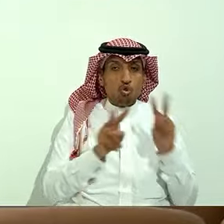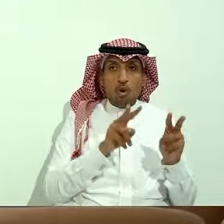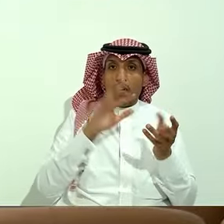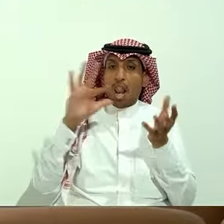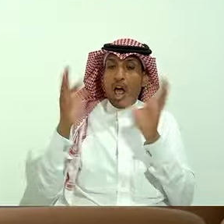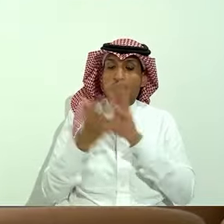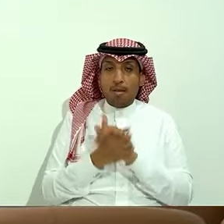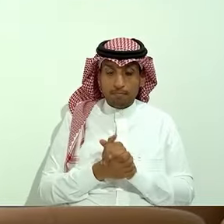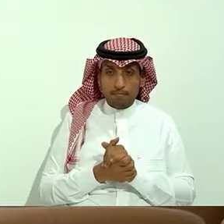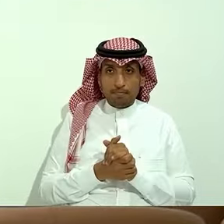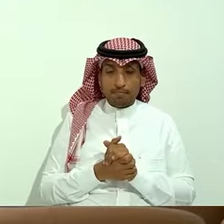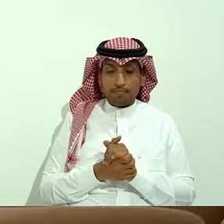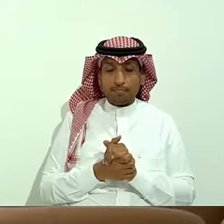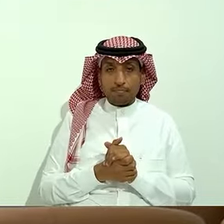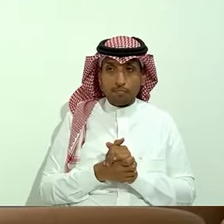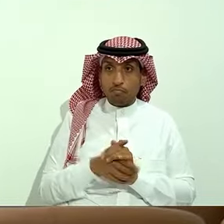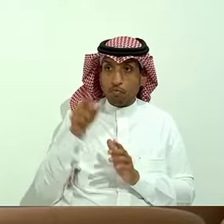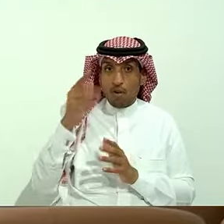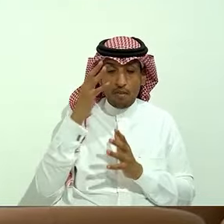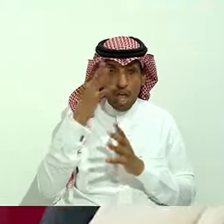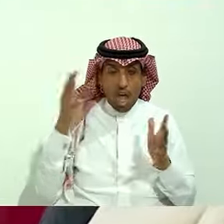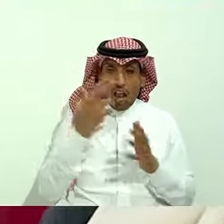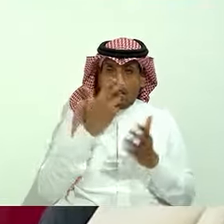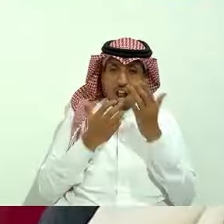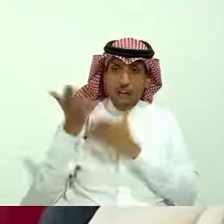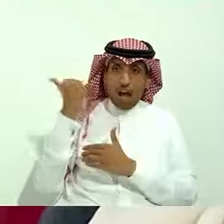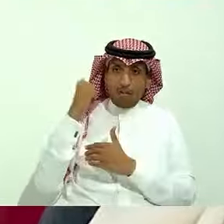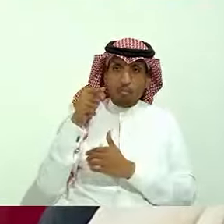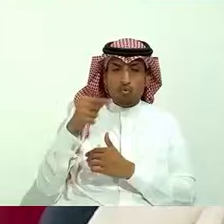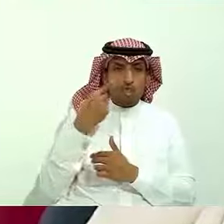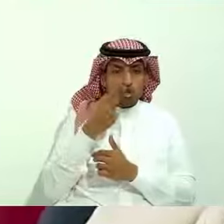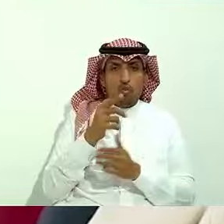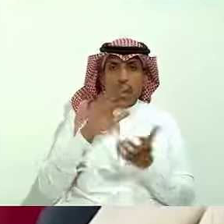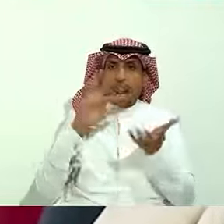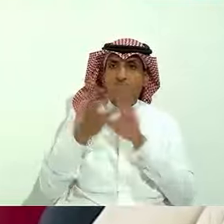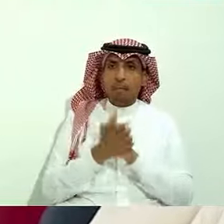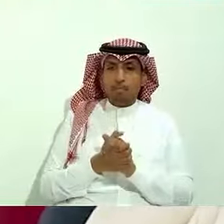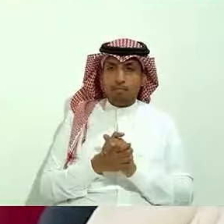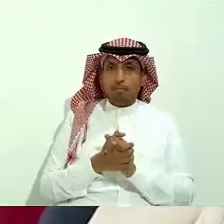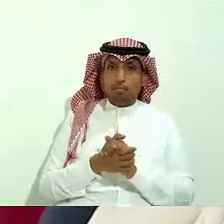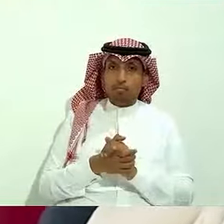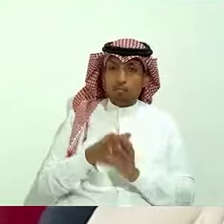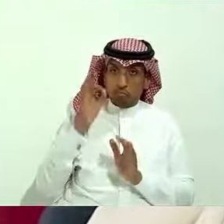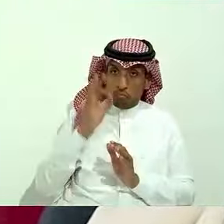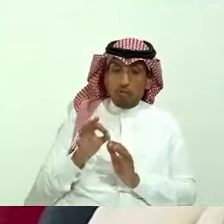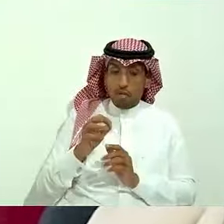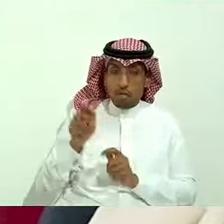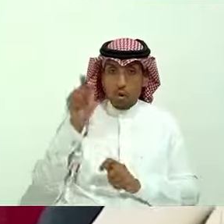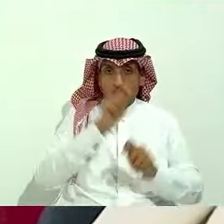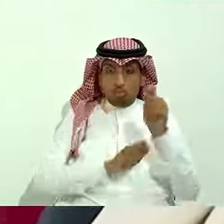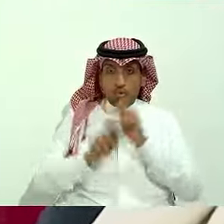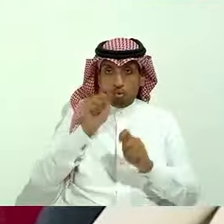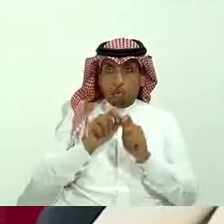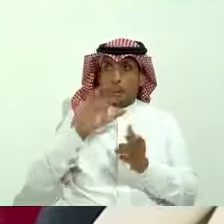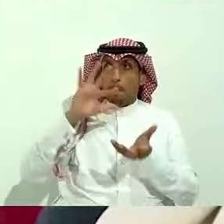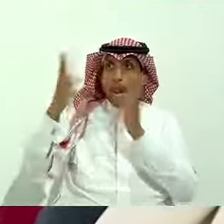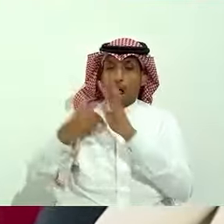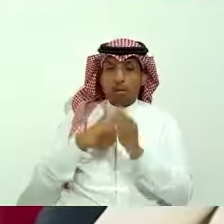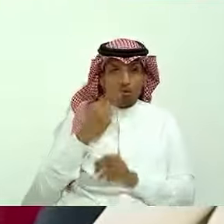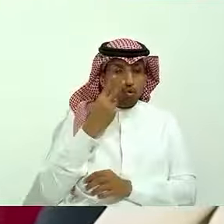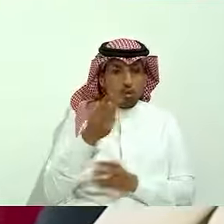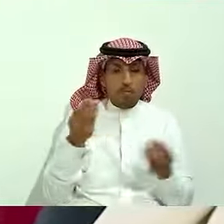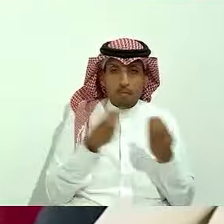الفاشن بالعالم. طبعا. فشوف عندك علم بالإرث وعندك اطلاع على العالم. أكيد في مصممين كثير وناس من المجال الإبداعي هنا قاعدين